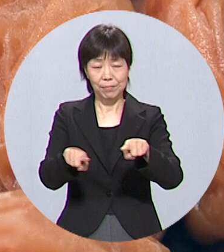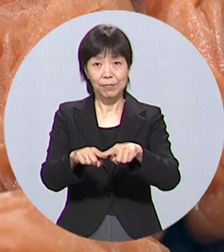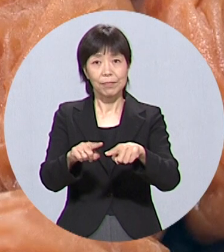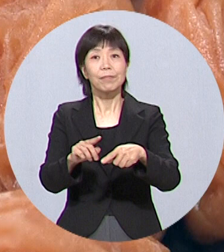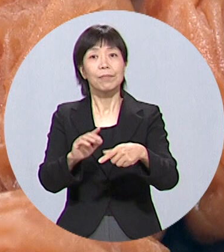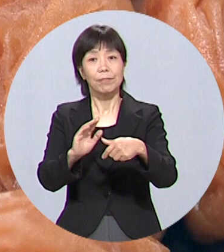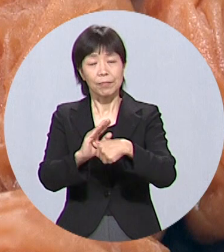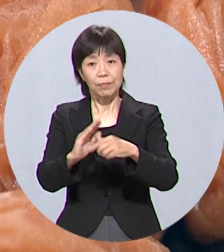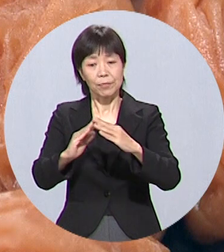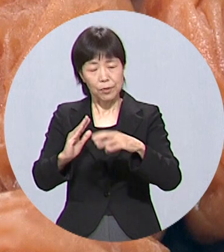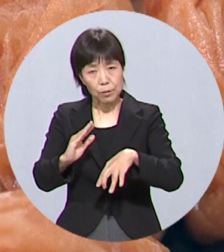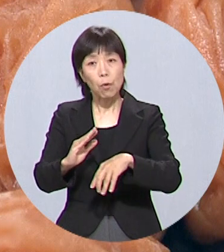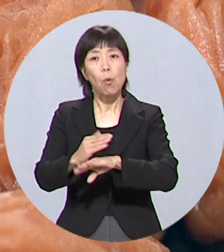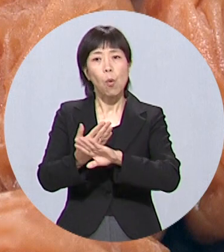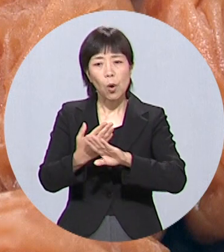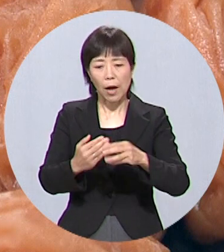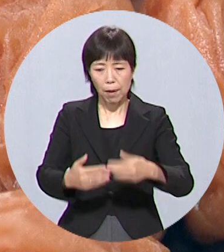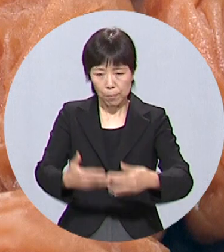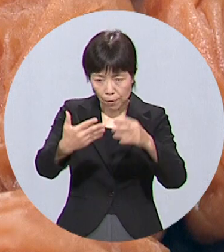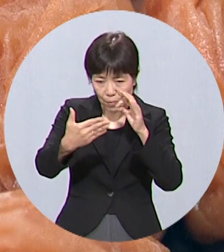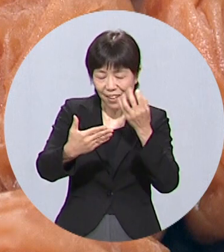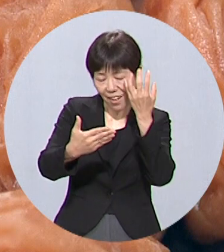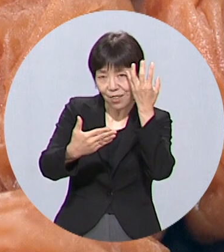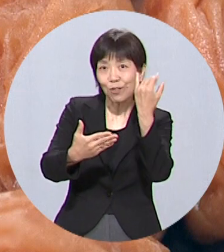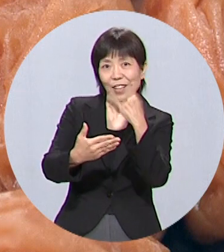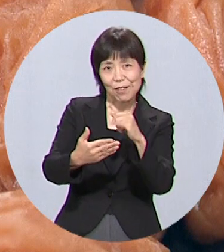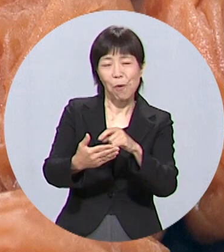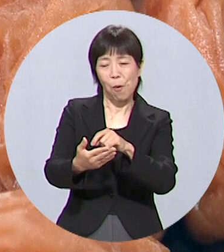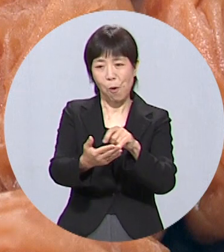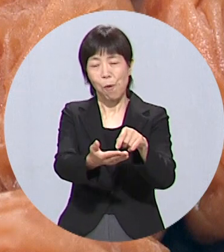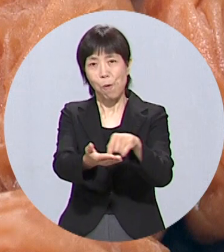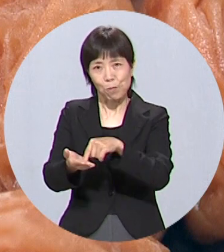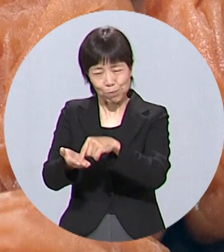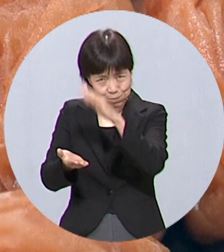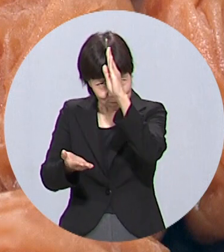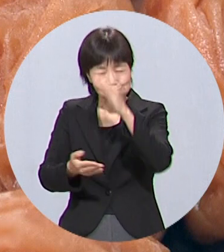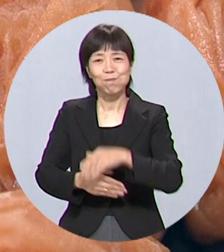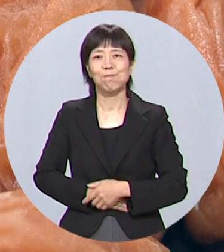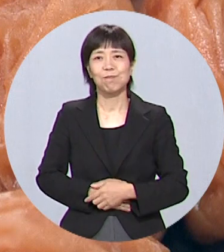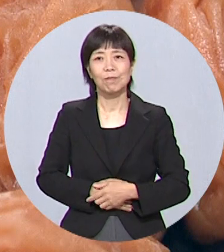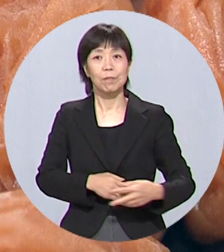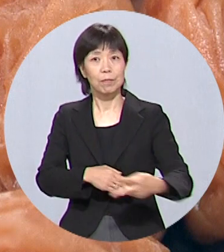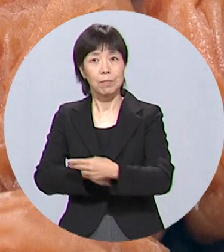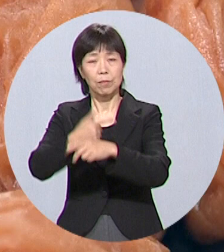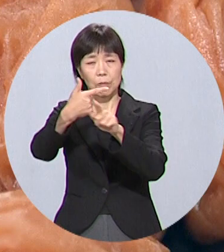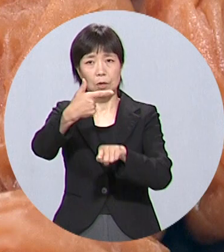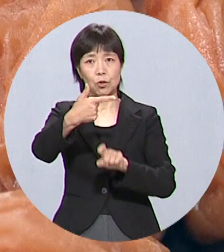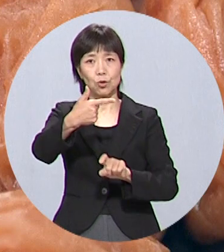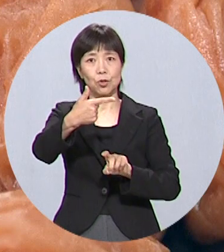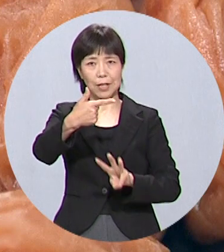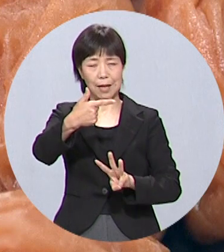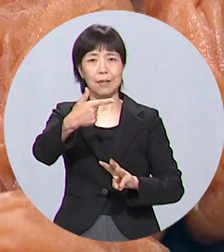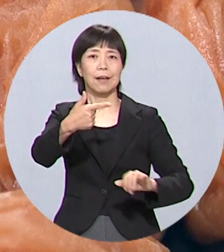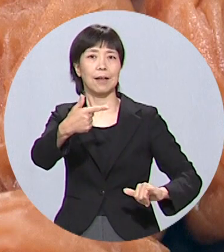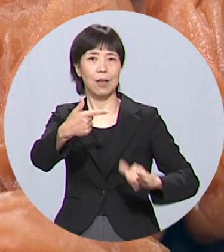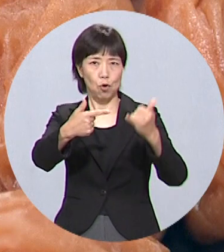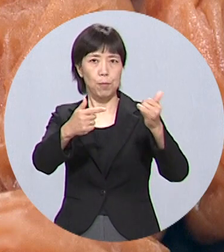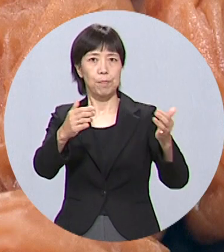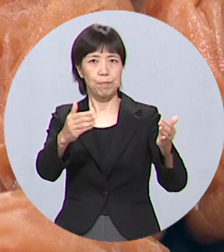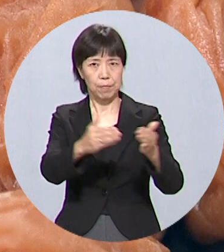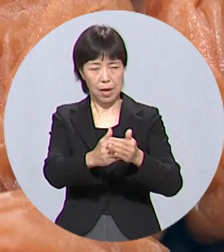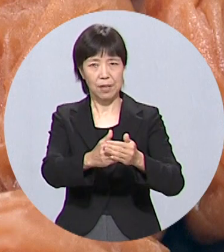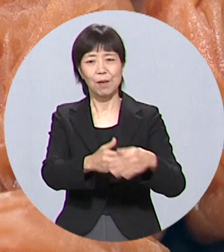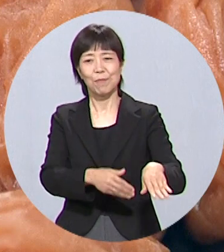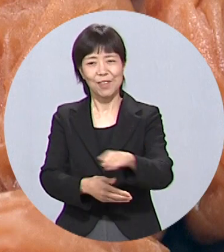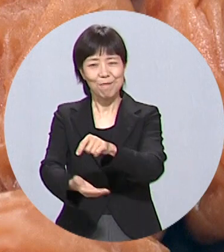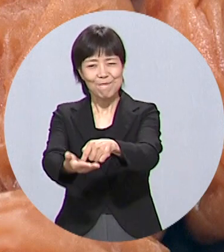今週の放送のご感想を添えてご覧の方法でお送りください。締め切りは6月13日火曜日です。た